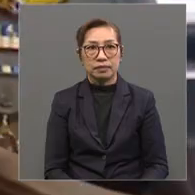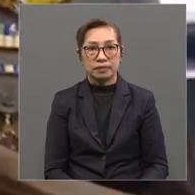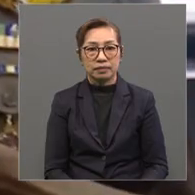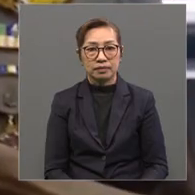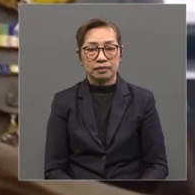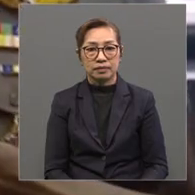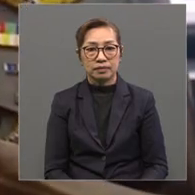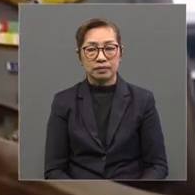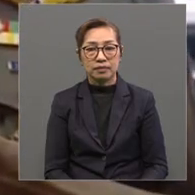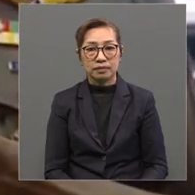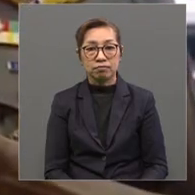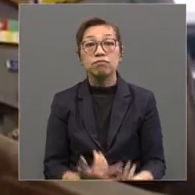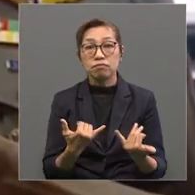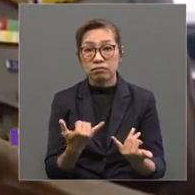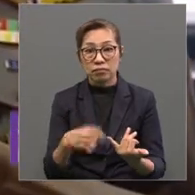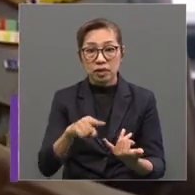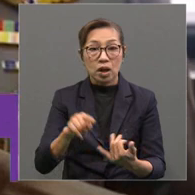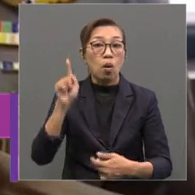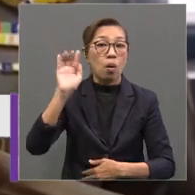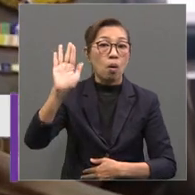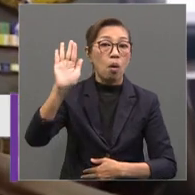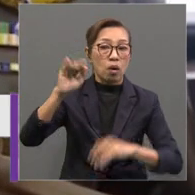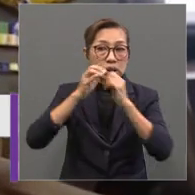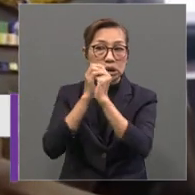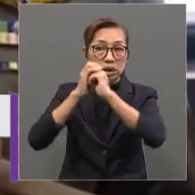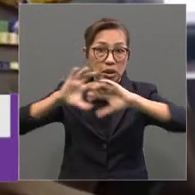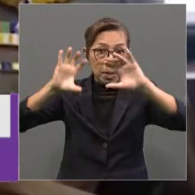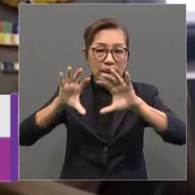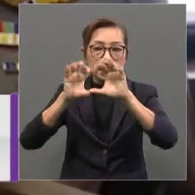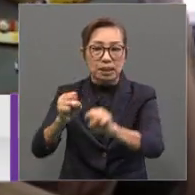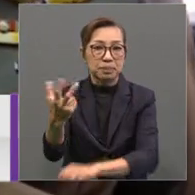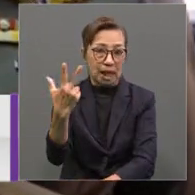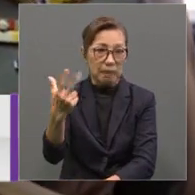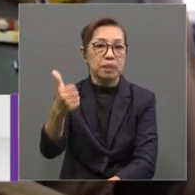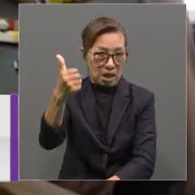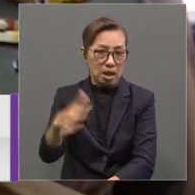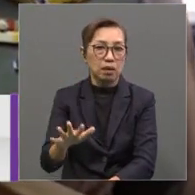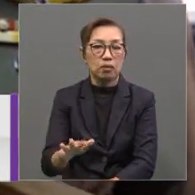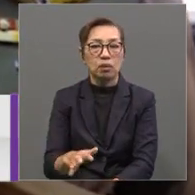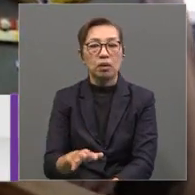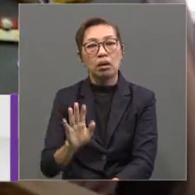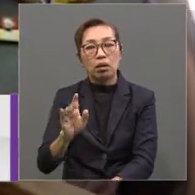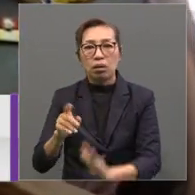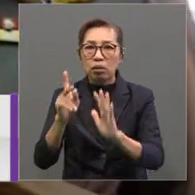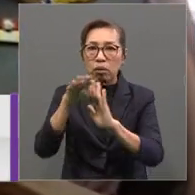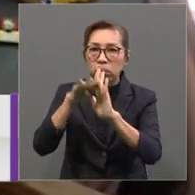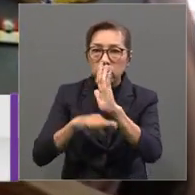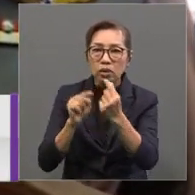ตอนนี้สามารถทางจีนสามารถควบคุมตัวผู้ต้องหาได้ทั้ง3คนแล้วครับตามขั้นตอนก็คือว่